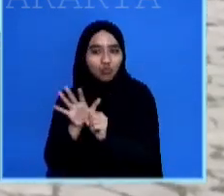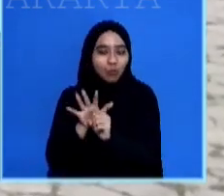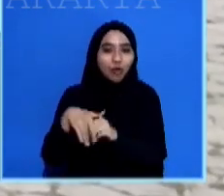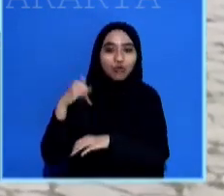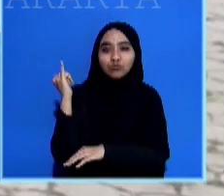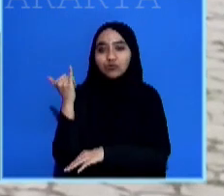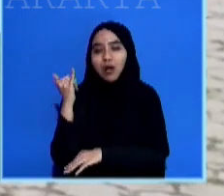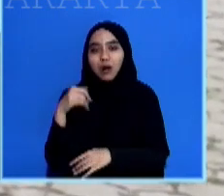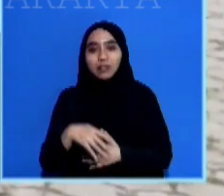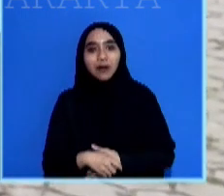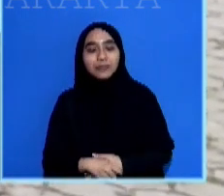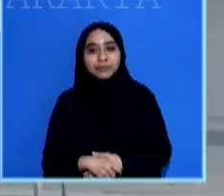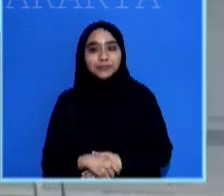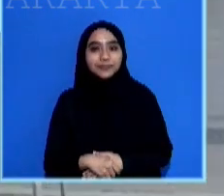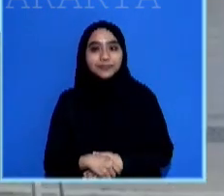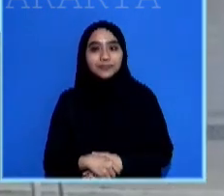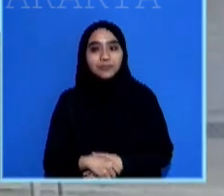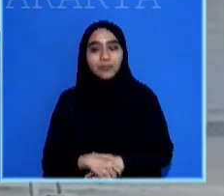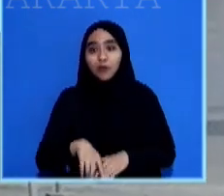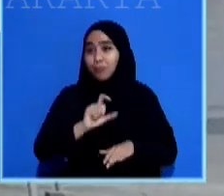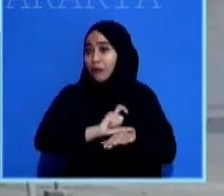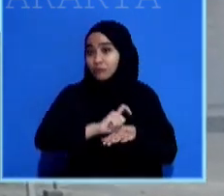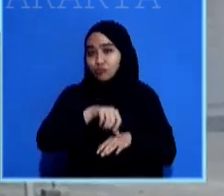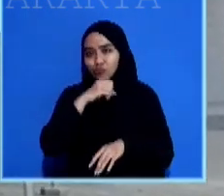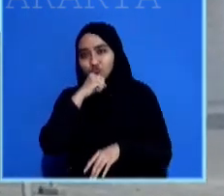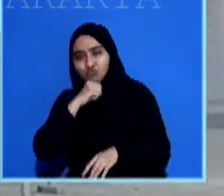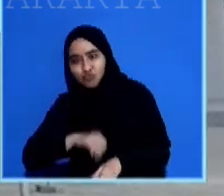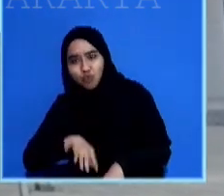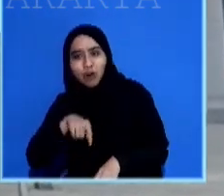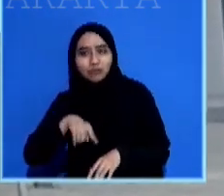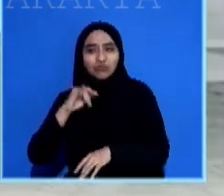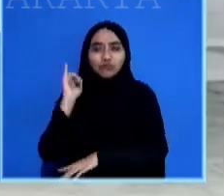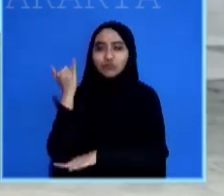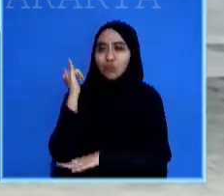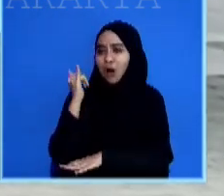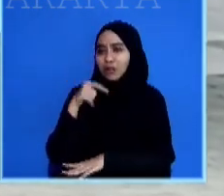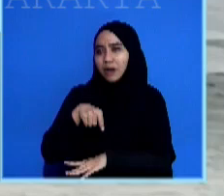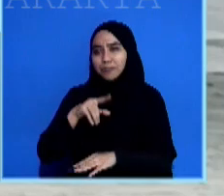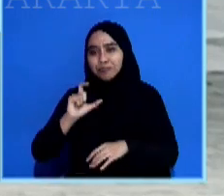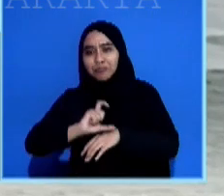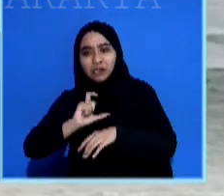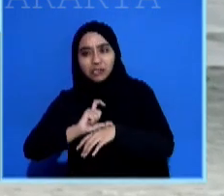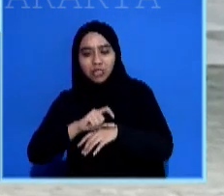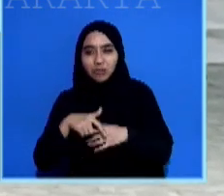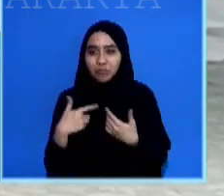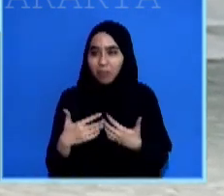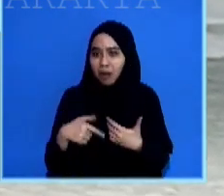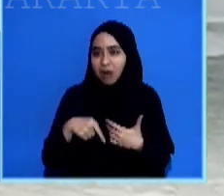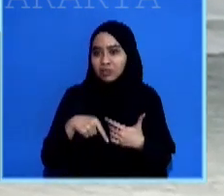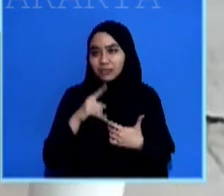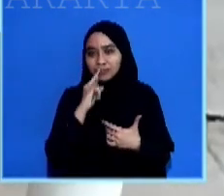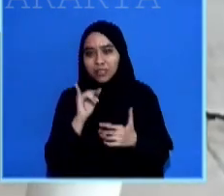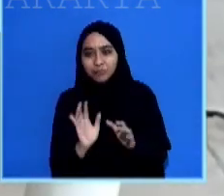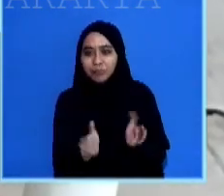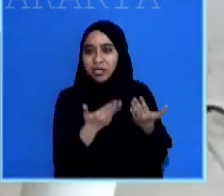Yogyakarta dan menjadi salah satu masjid tertua di bumi Binangun masjid kuno ini didirikan Pangeran Noto